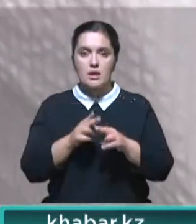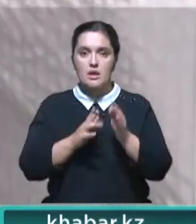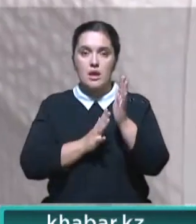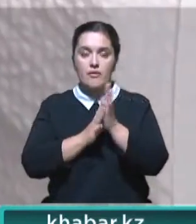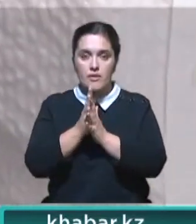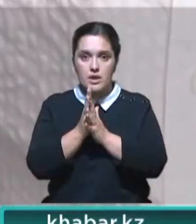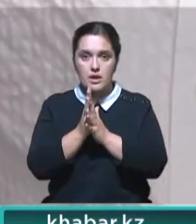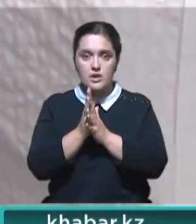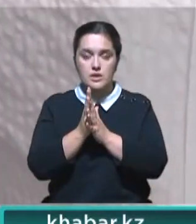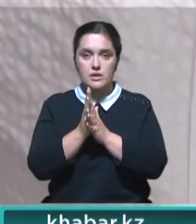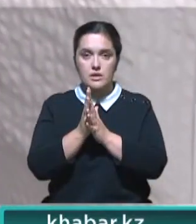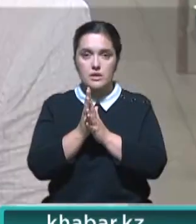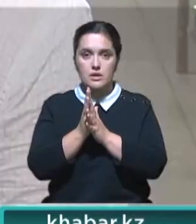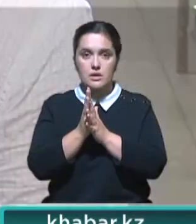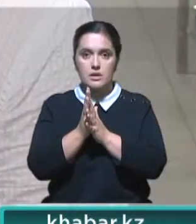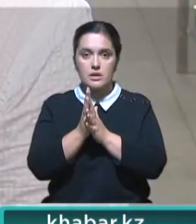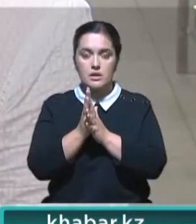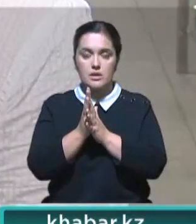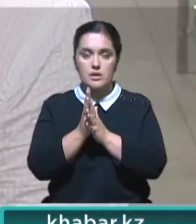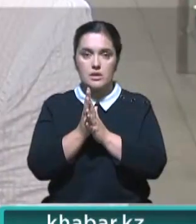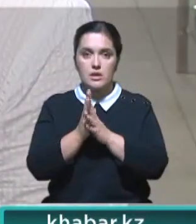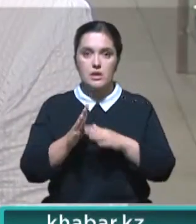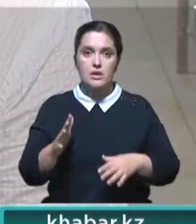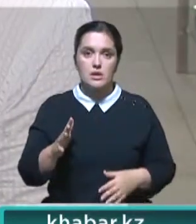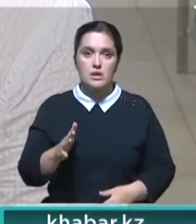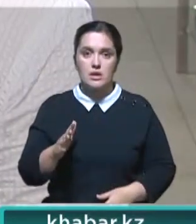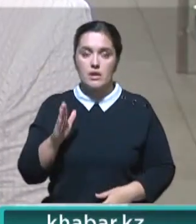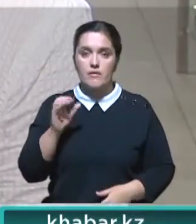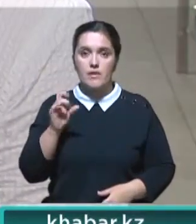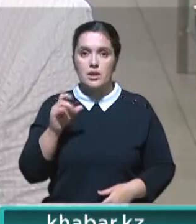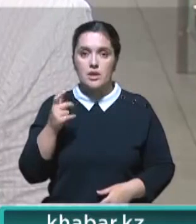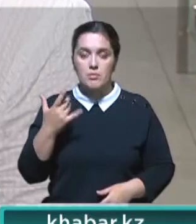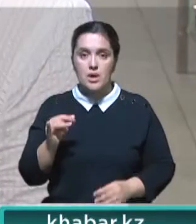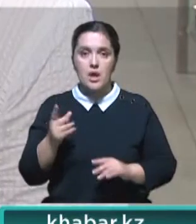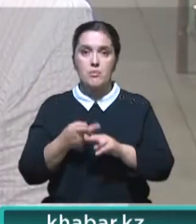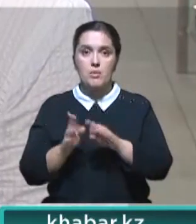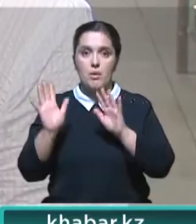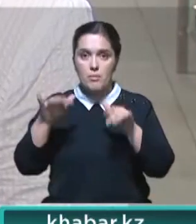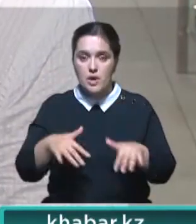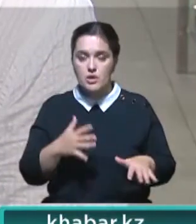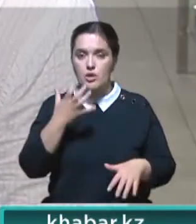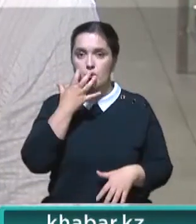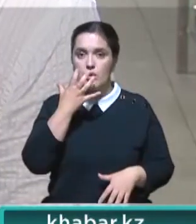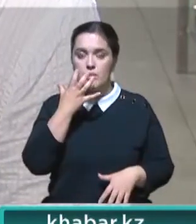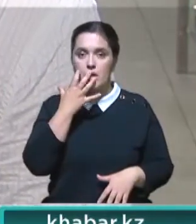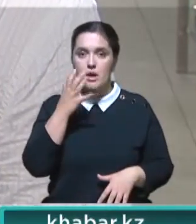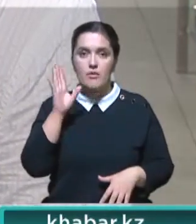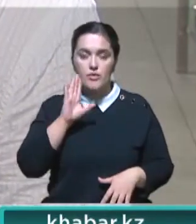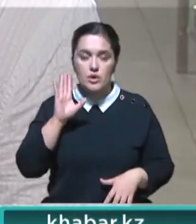каретку ваннами это морская креветка тепла водная